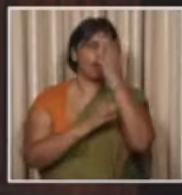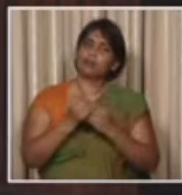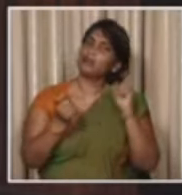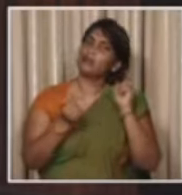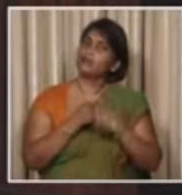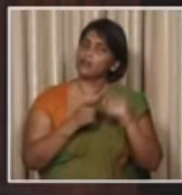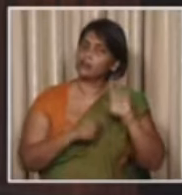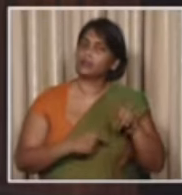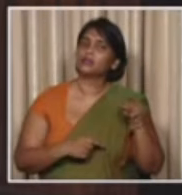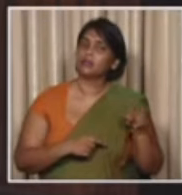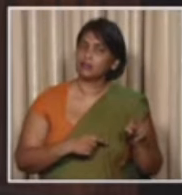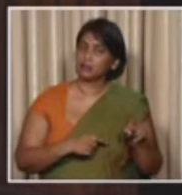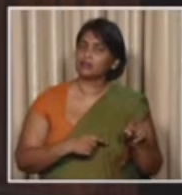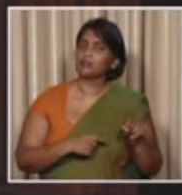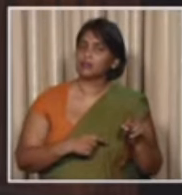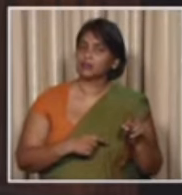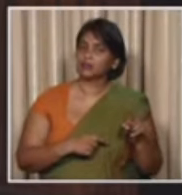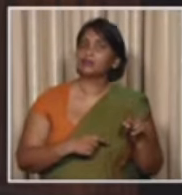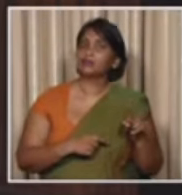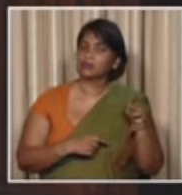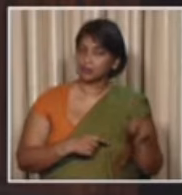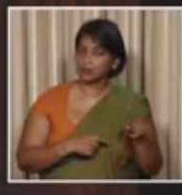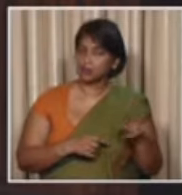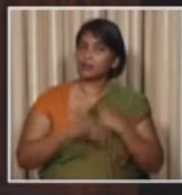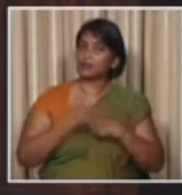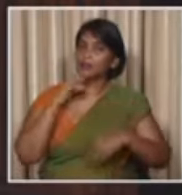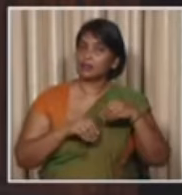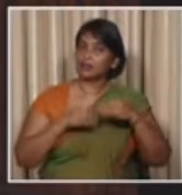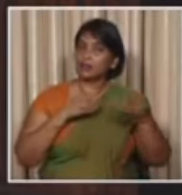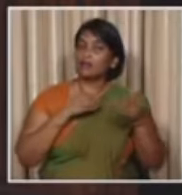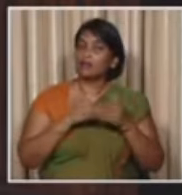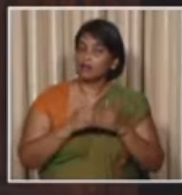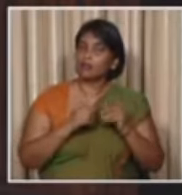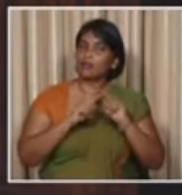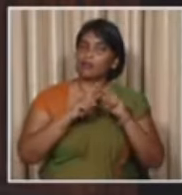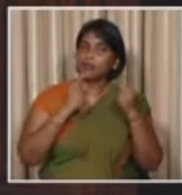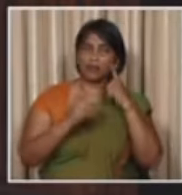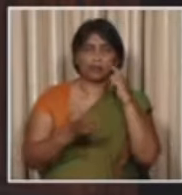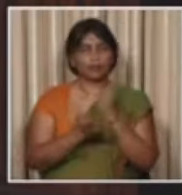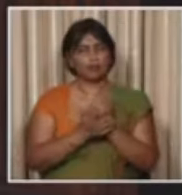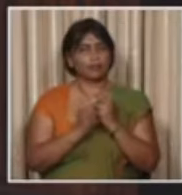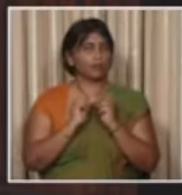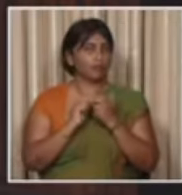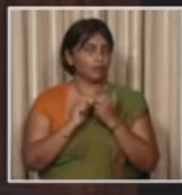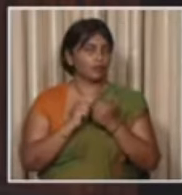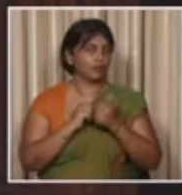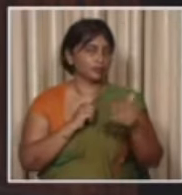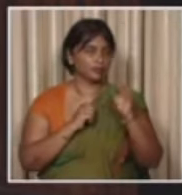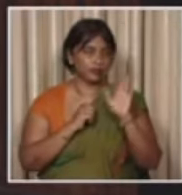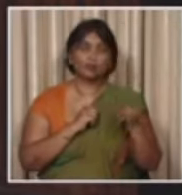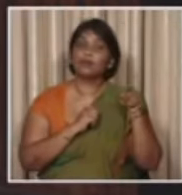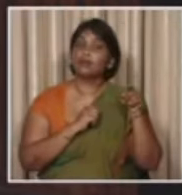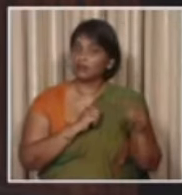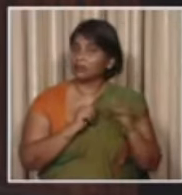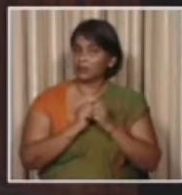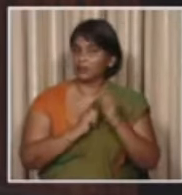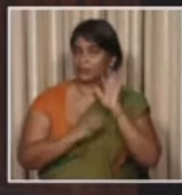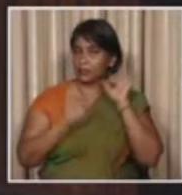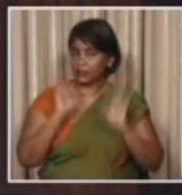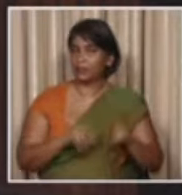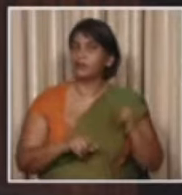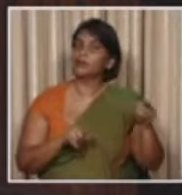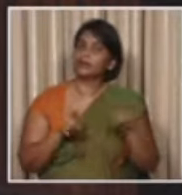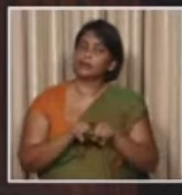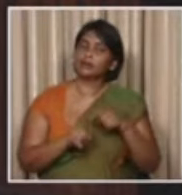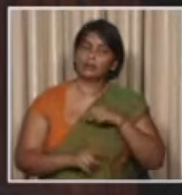ඇති කරලා මේක මේ මැතිවන්නේ ලං වෙනකොට නොයෙකුත් අපහසුතා වලට මේ රටේ පත් කරන්න හදන්නේ ඒකනේ මේ වියුත්තේ ඒ නිසා